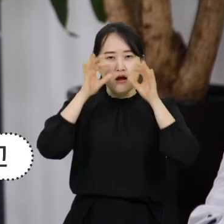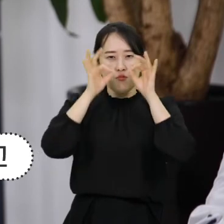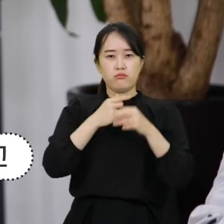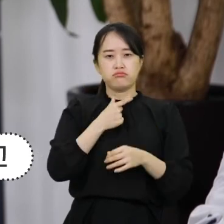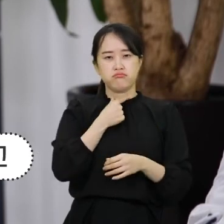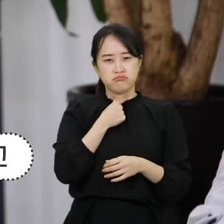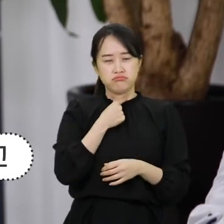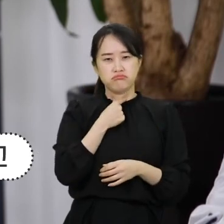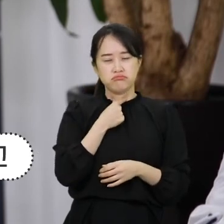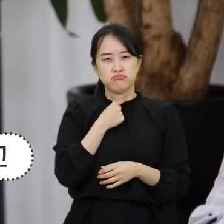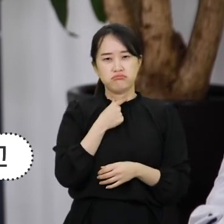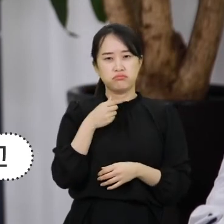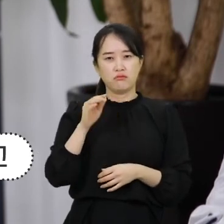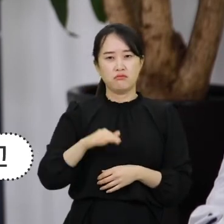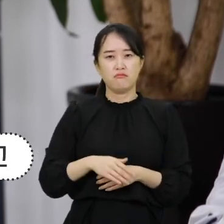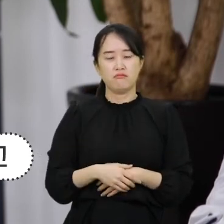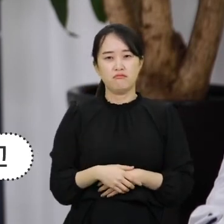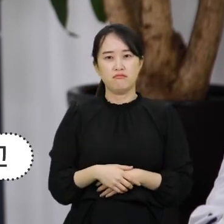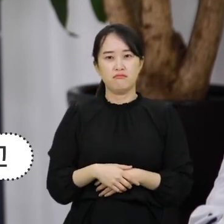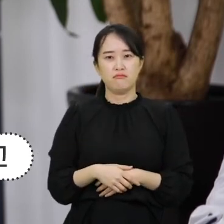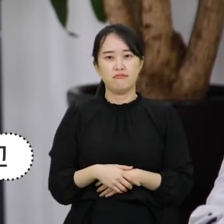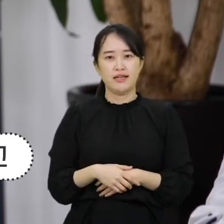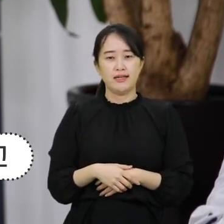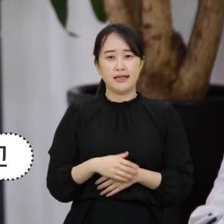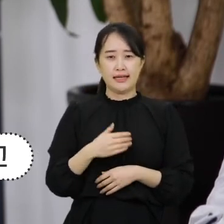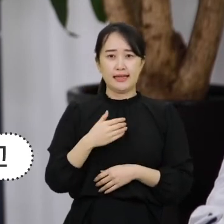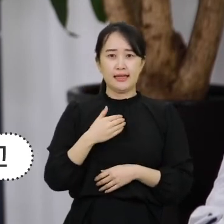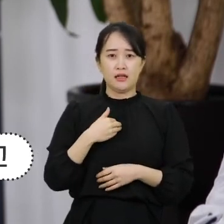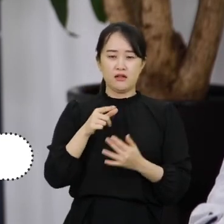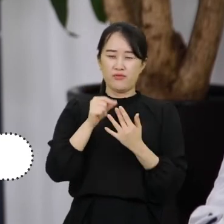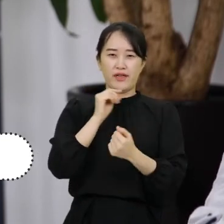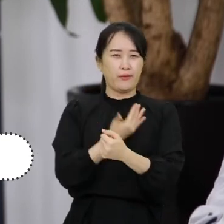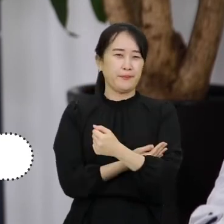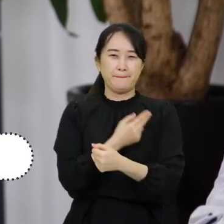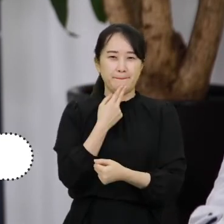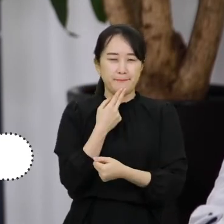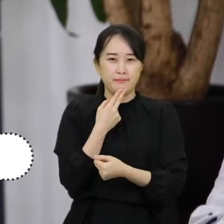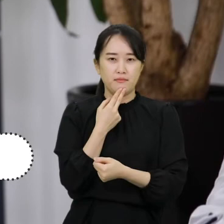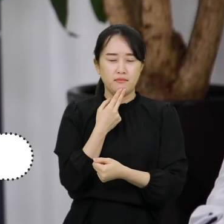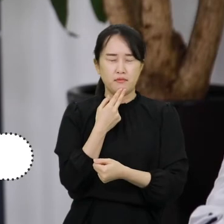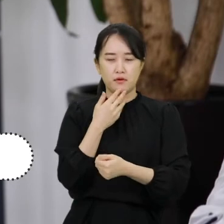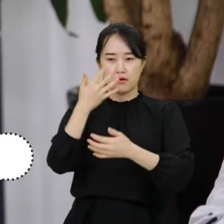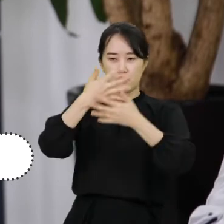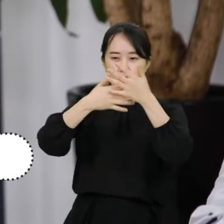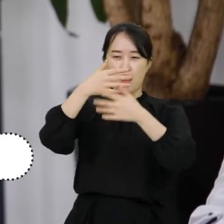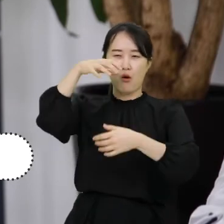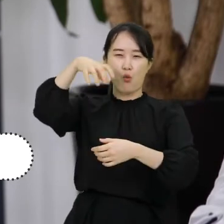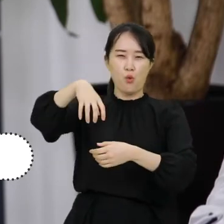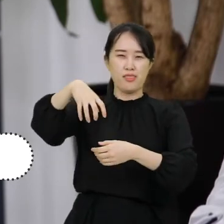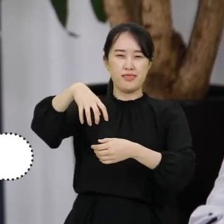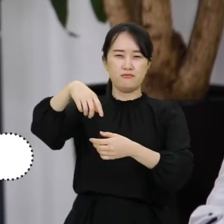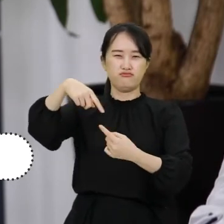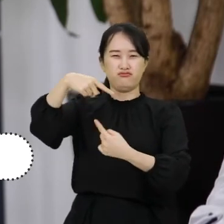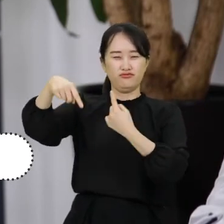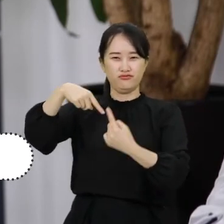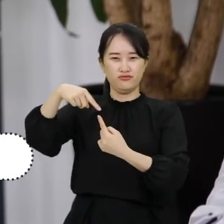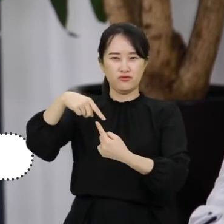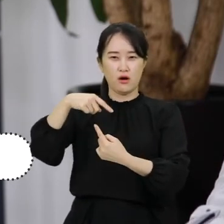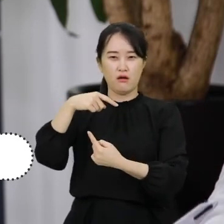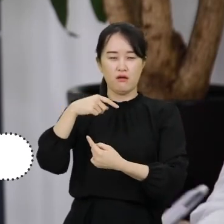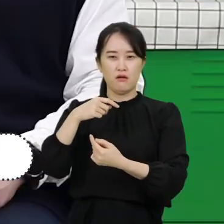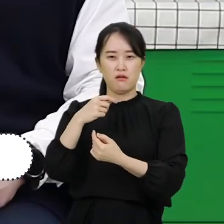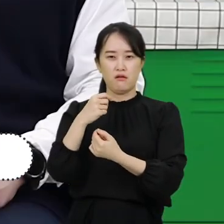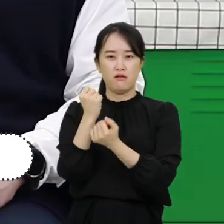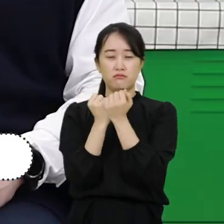보고 싶은데 근데 나에게 있어서 선택권은 없고 그 영화 상영하는 측에서 화면 해설로